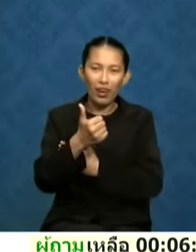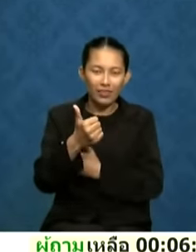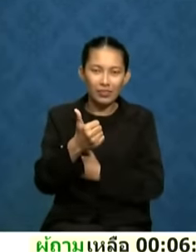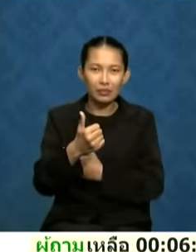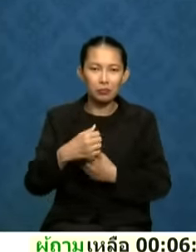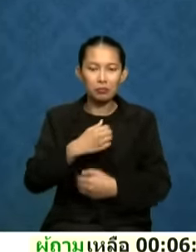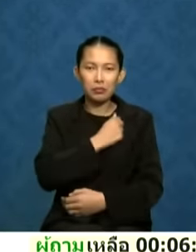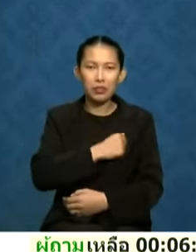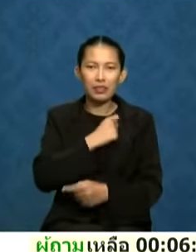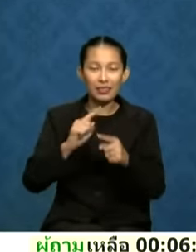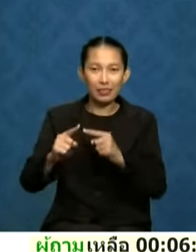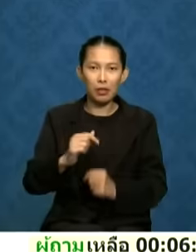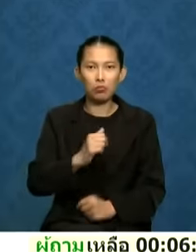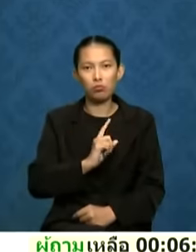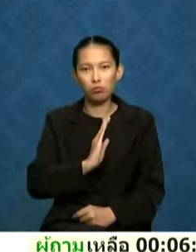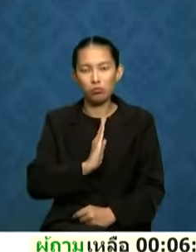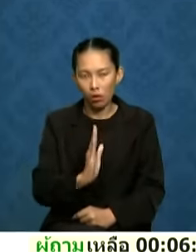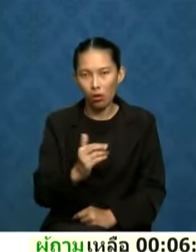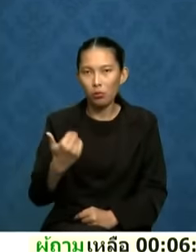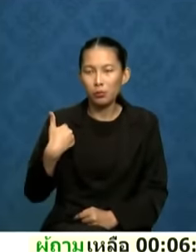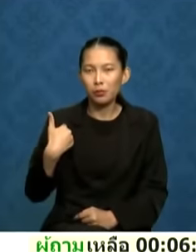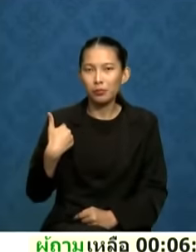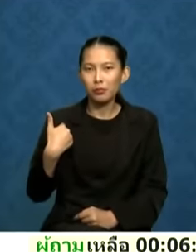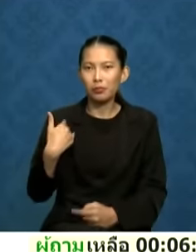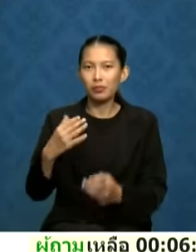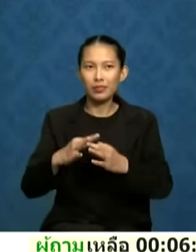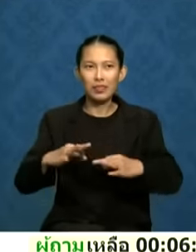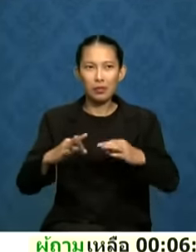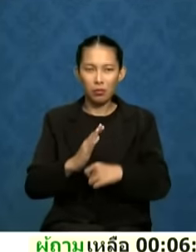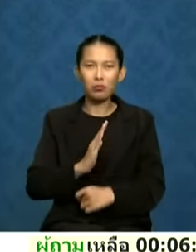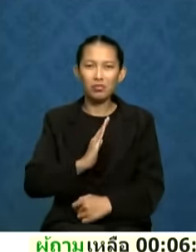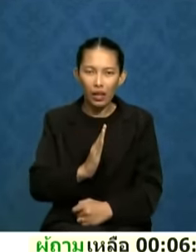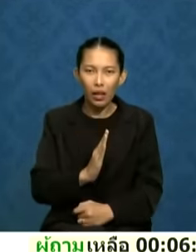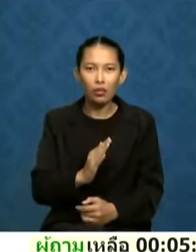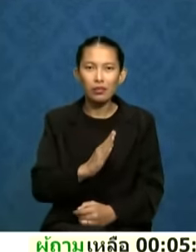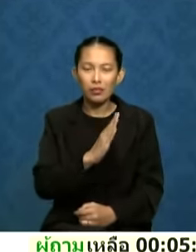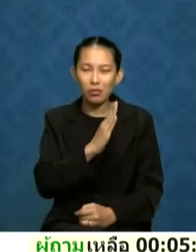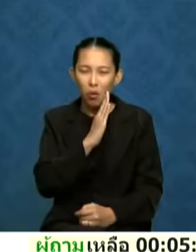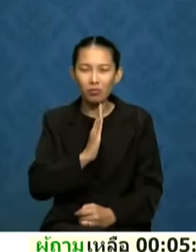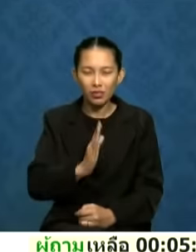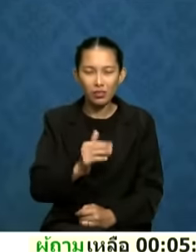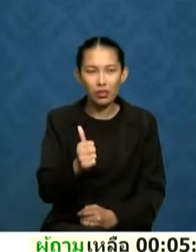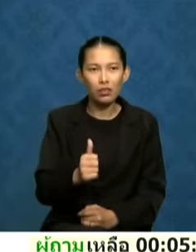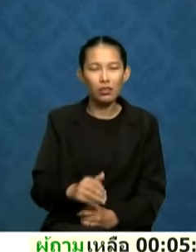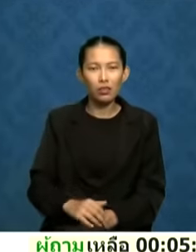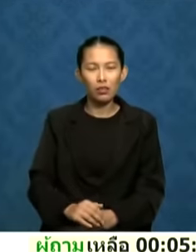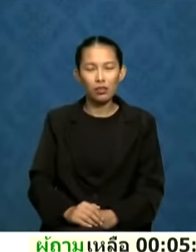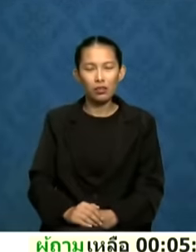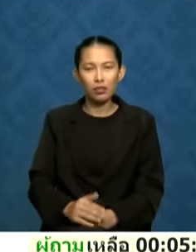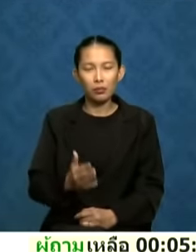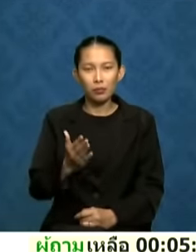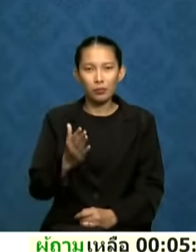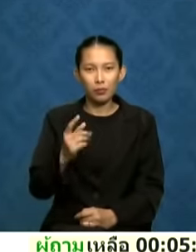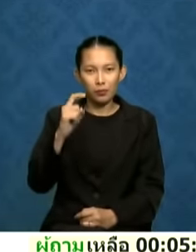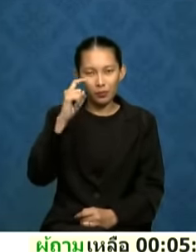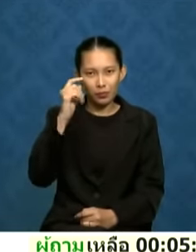ดงถควเสยใจที่จิงใจอย่หนอยทสุดช่วยเสรรงวจิใจกยัดีก็ใหปัชาิเปนคนตสนครัว...สุดท้